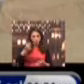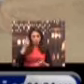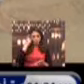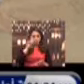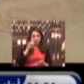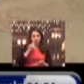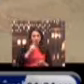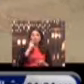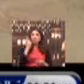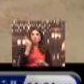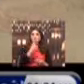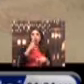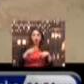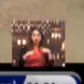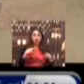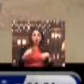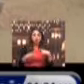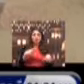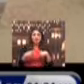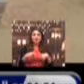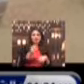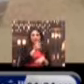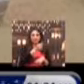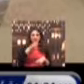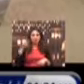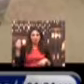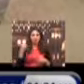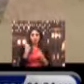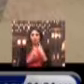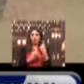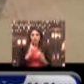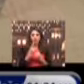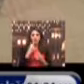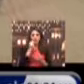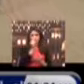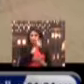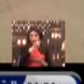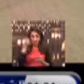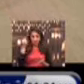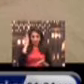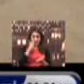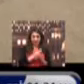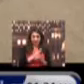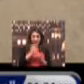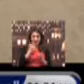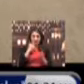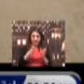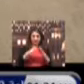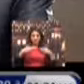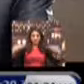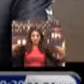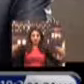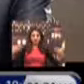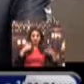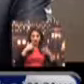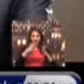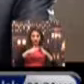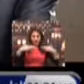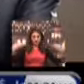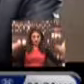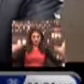او حاليا في عصرنا الحالي في تلاجة بتفتح من جبهتين بالمغناطيس، وده عايز جهد